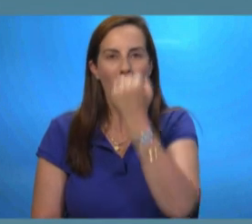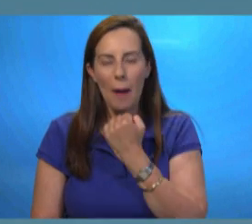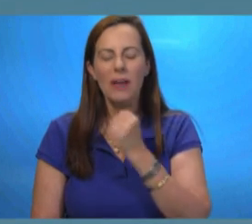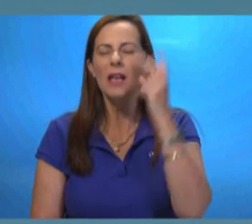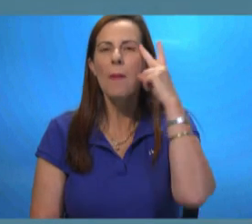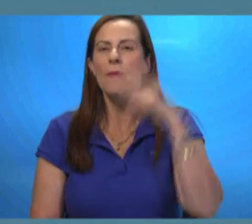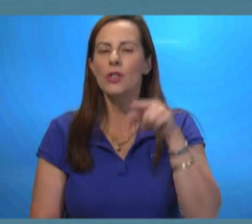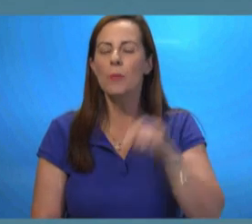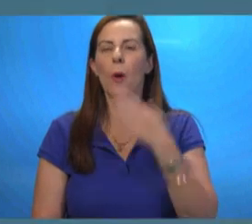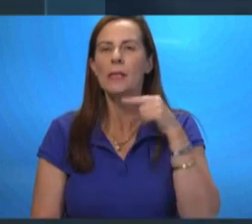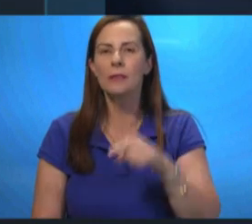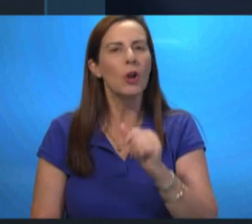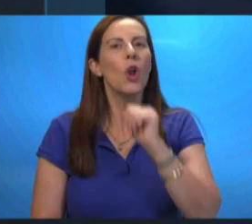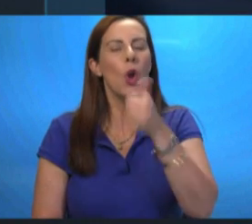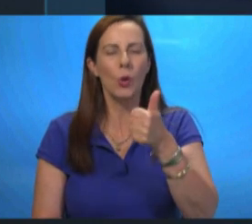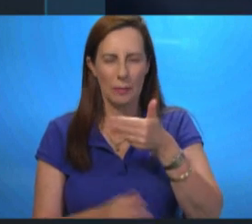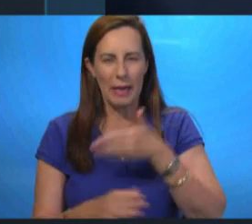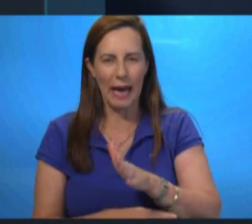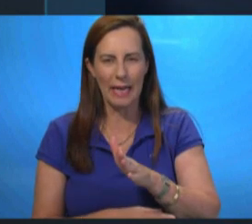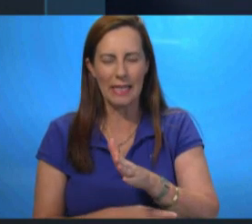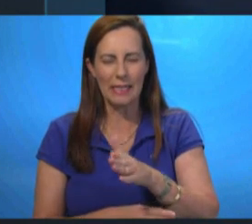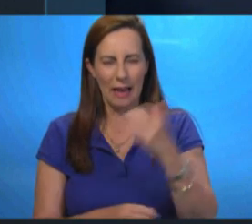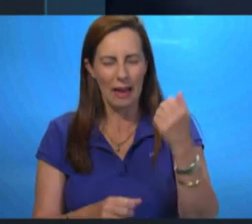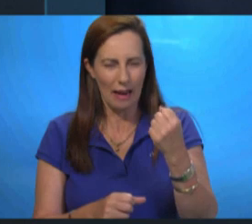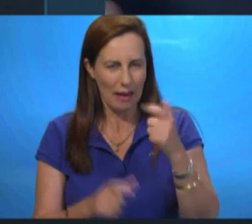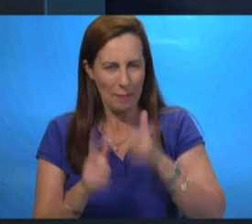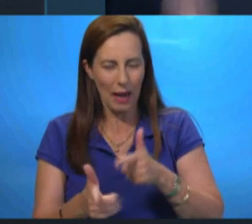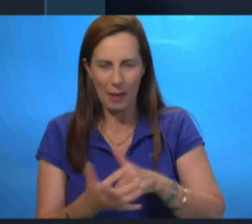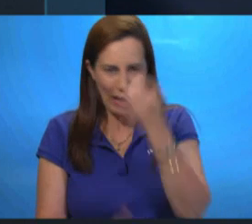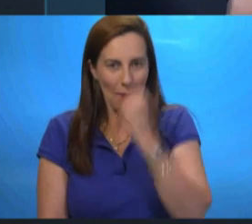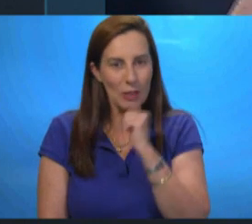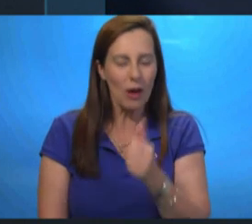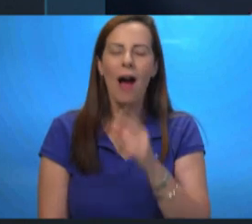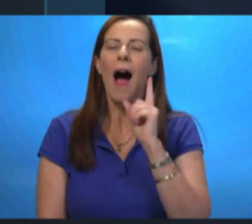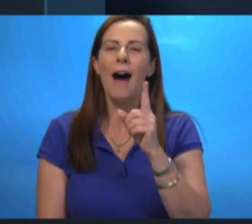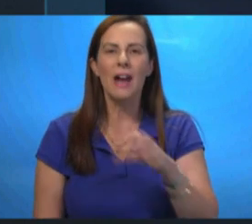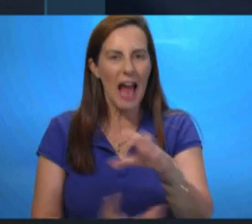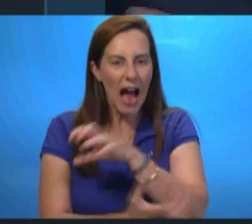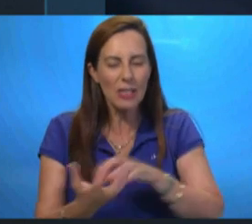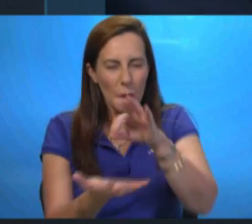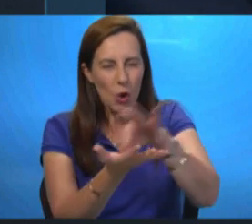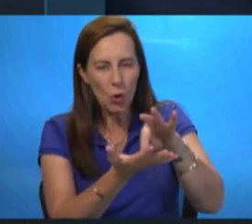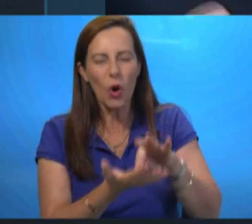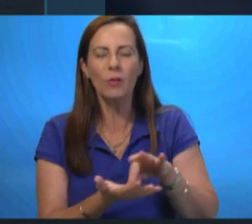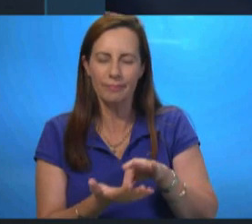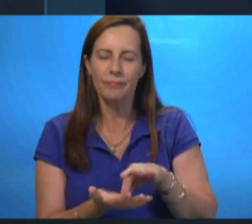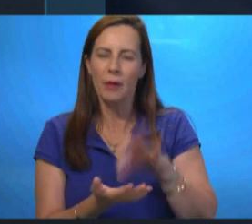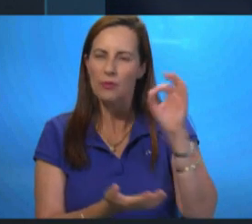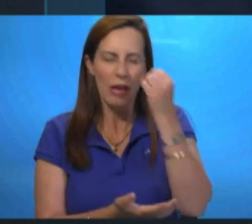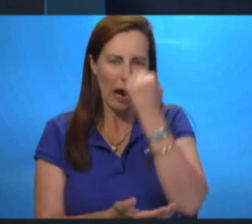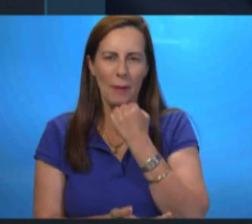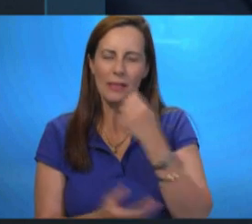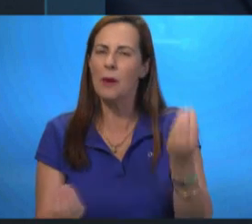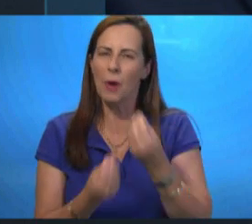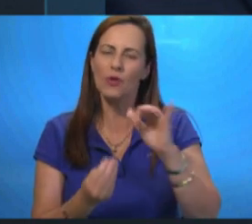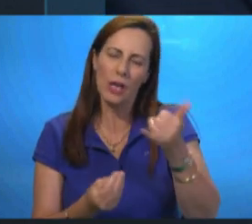שכאן בישראל לא רוצים להיכנס למבצע קרקעי, גם חמאס לא רוצה, אבל הסלמות נקודתיות, ככל הנראה בעיני חמאס, זה משהו שהוא כן